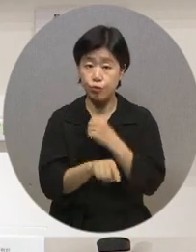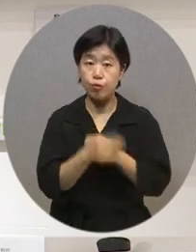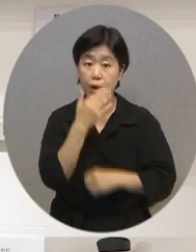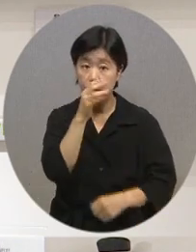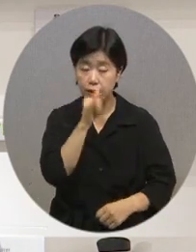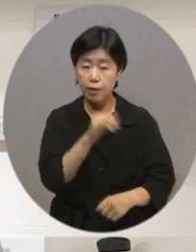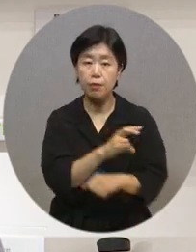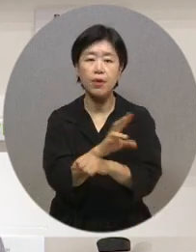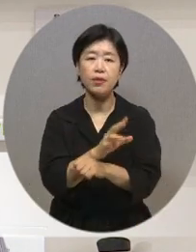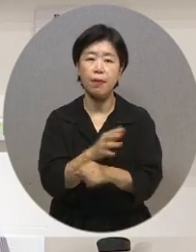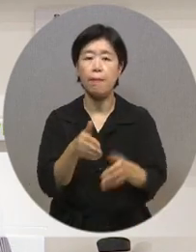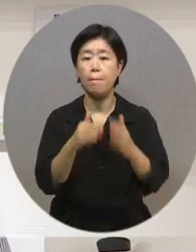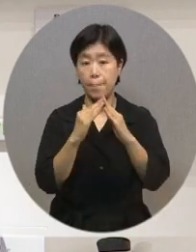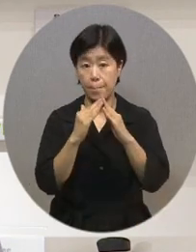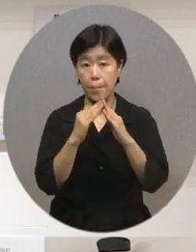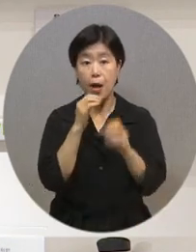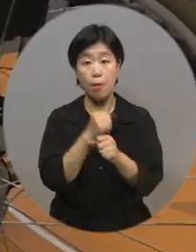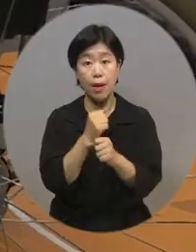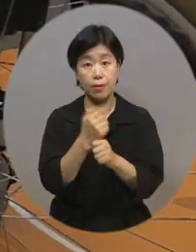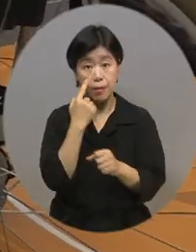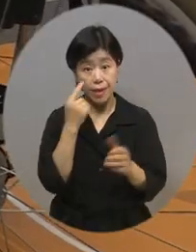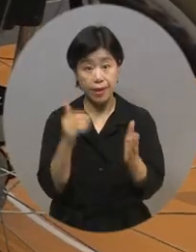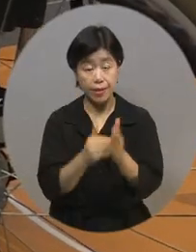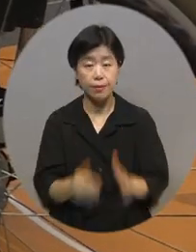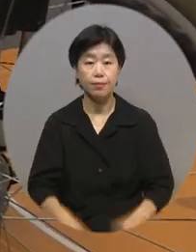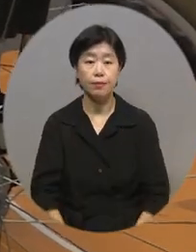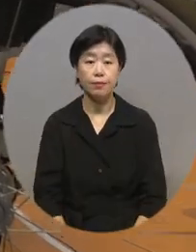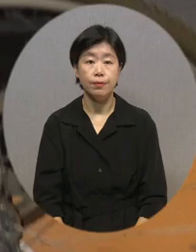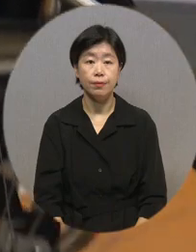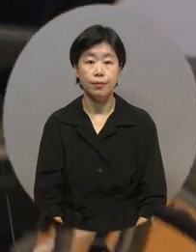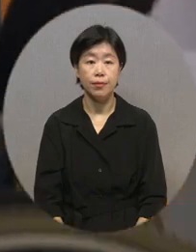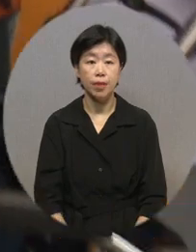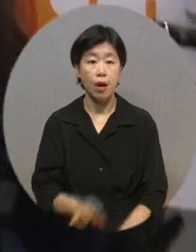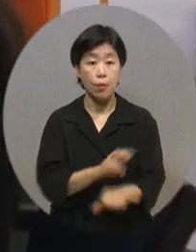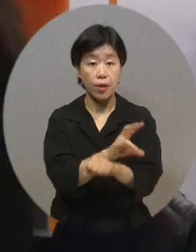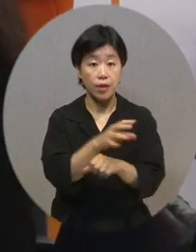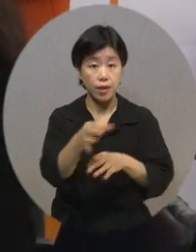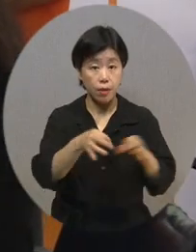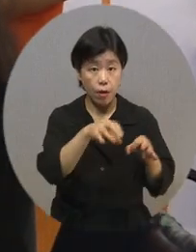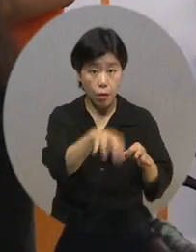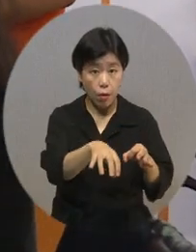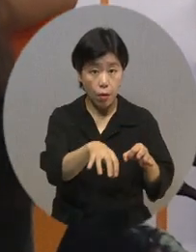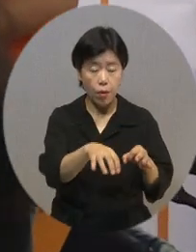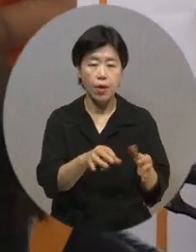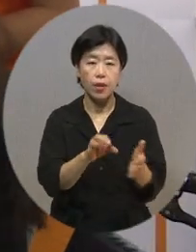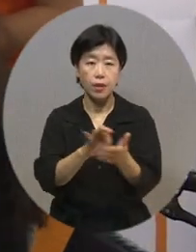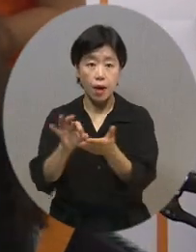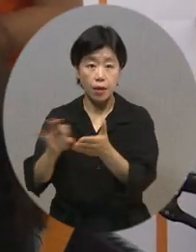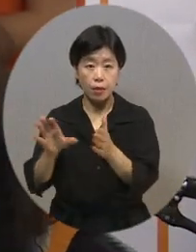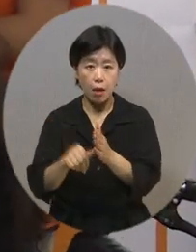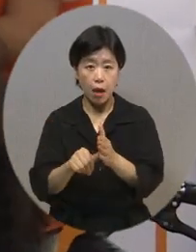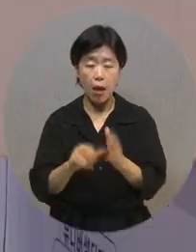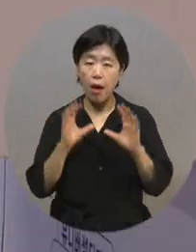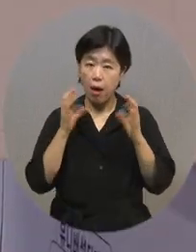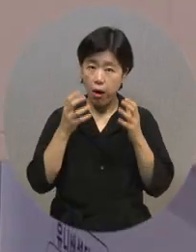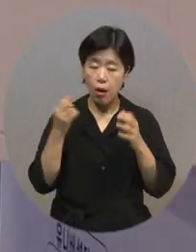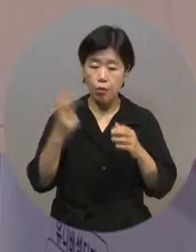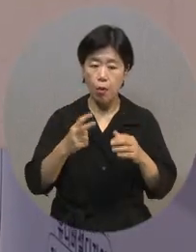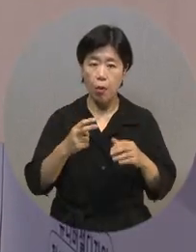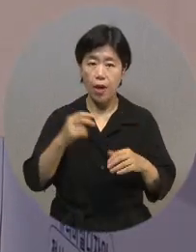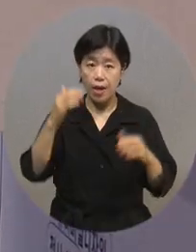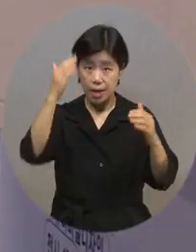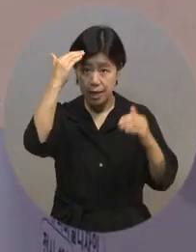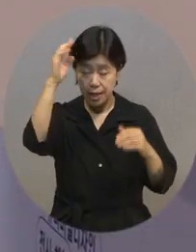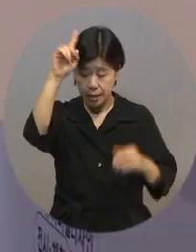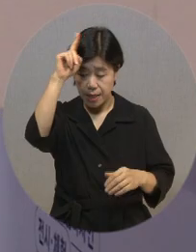유니버설 디자인을 홍보하는 공간으로 꾸몄습니다. 편의점의 모든 시설은 어린이나 저신장 장애인, 휠체어